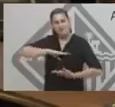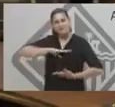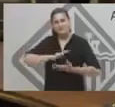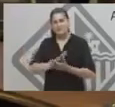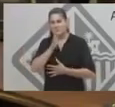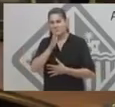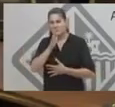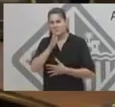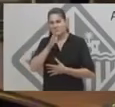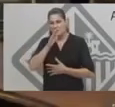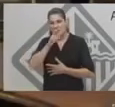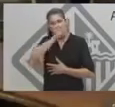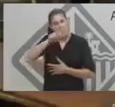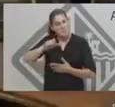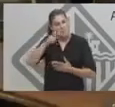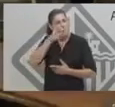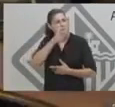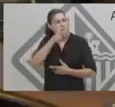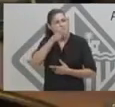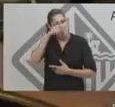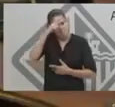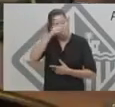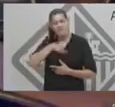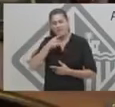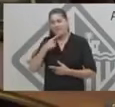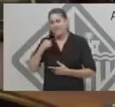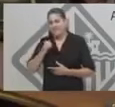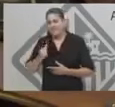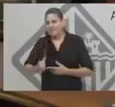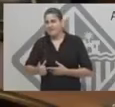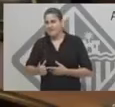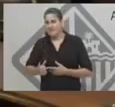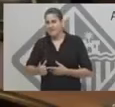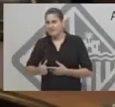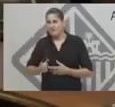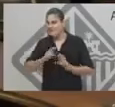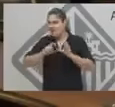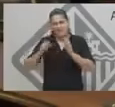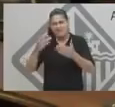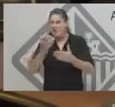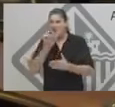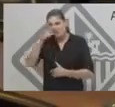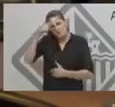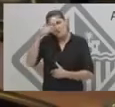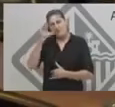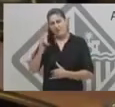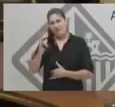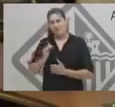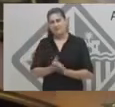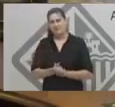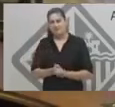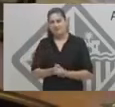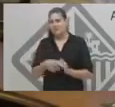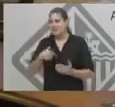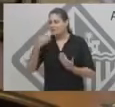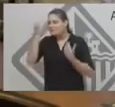Perquè un poble culte és un poble ric i difícilment conegui cap tipus de crisi. Te desitge el